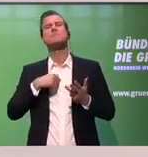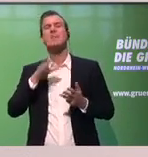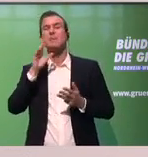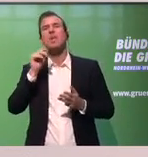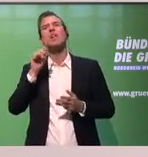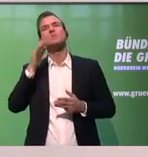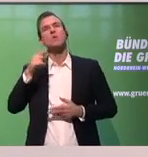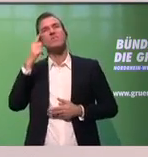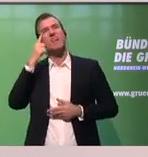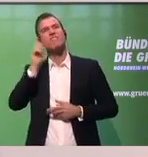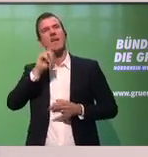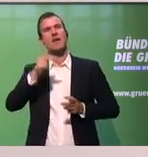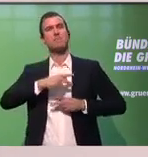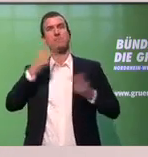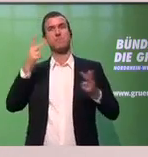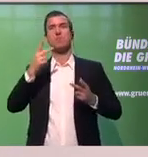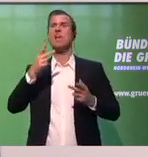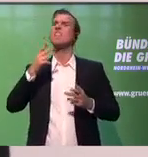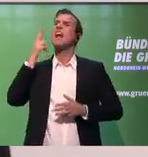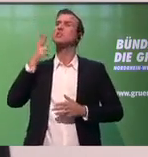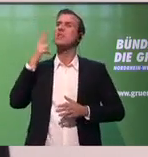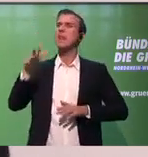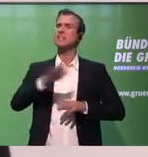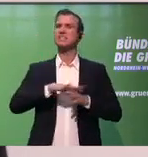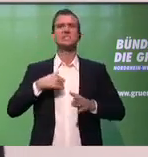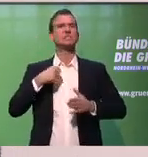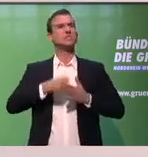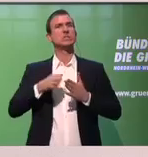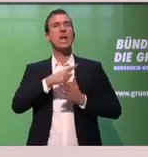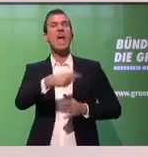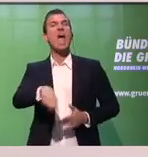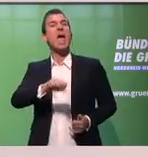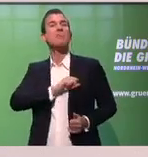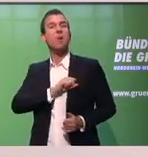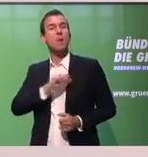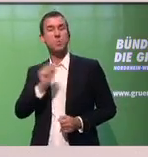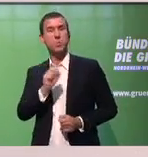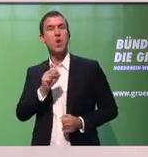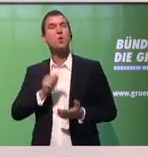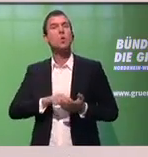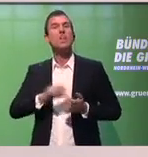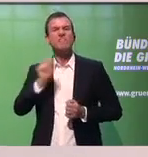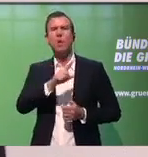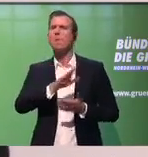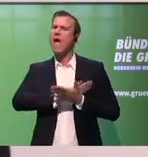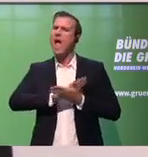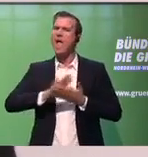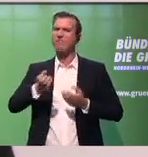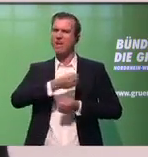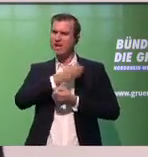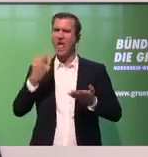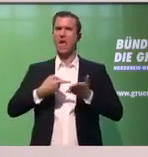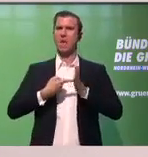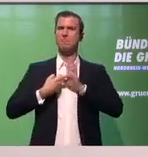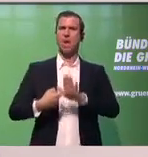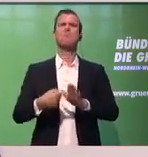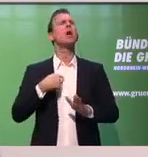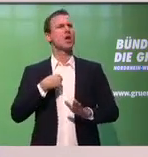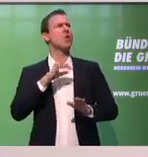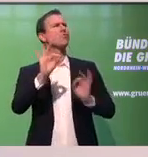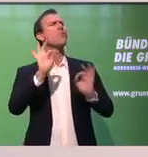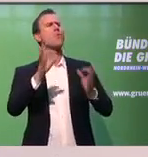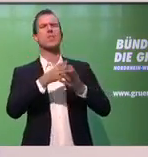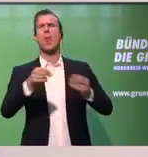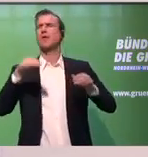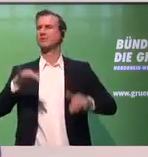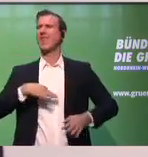dass Populisten und Nationalisten deswegen erfolgreich sind, weil sie ganz einfache Botschaften haben, die vermeintliche Lösungen sind.